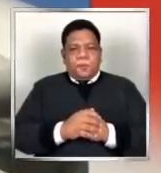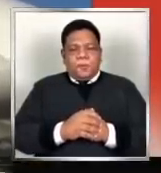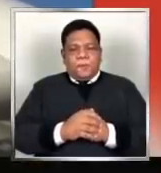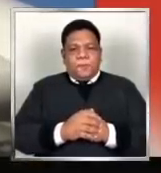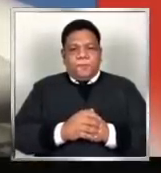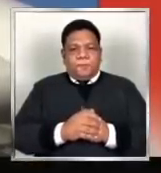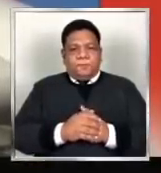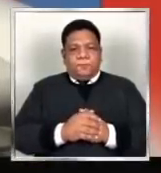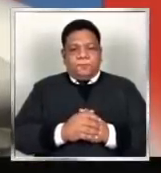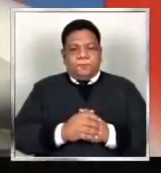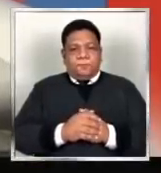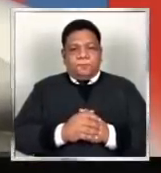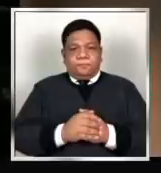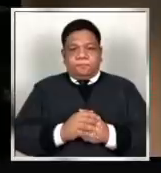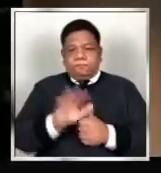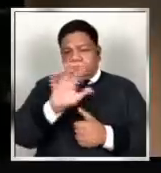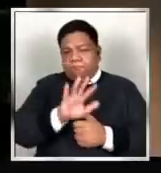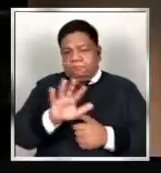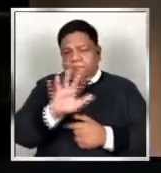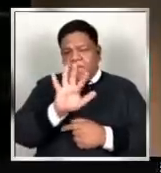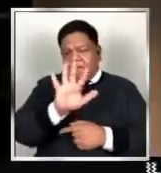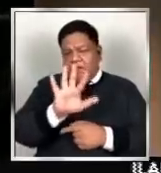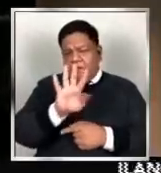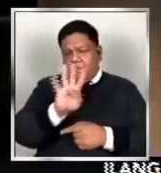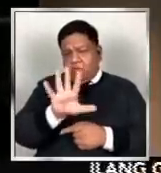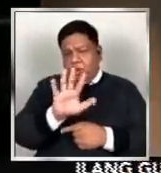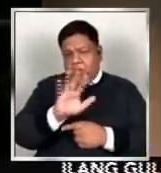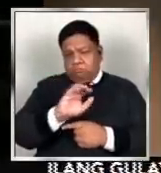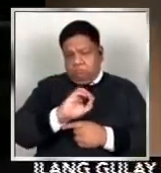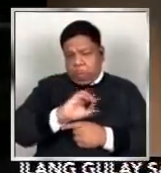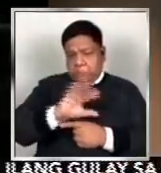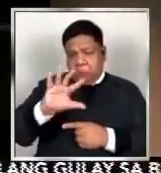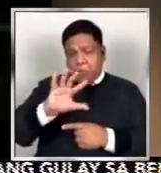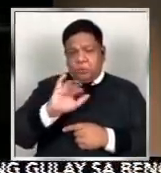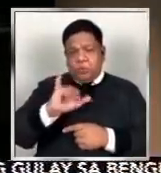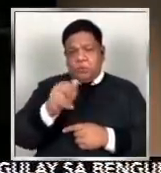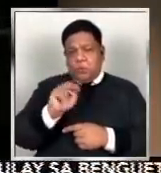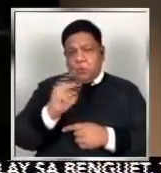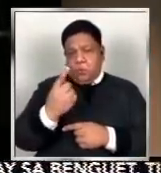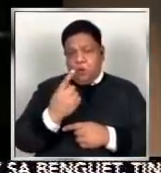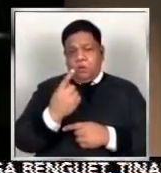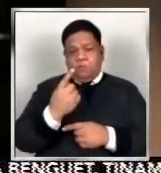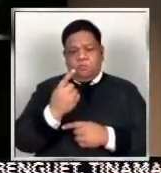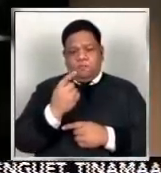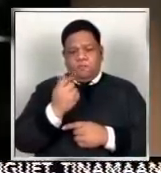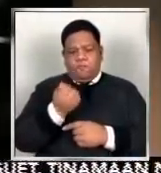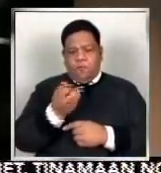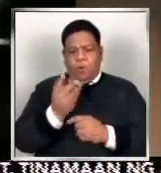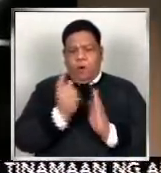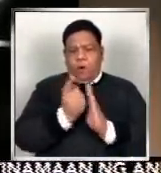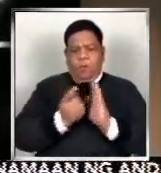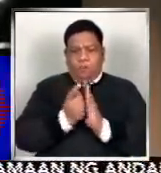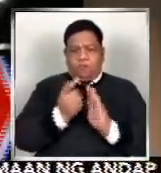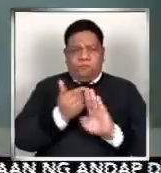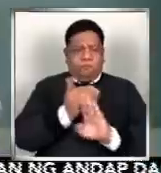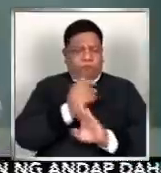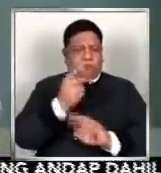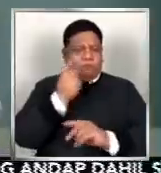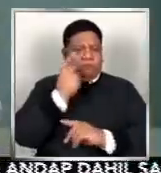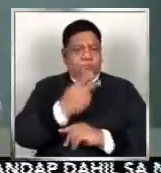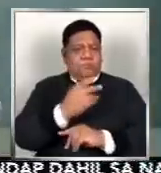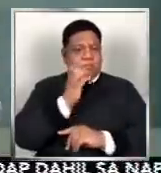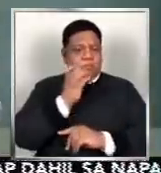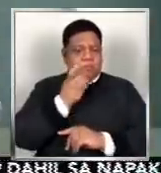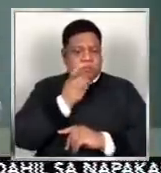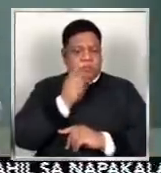Bandang 5:45 ng madaling araw, January 1, ilang oras bago nakitang wala ng malay sa bathtub si Christine Dacera sa Hotel